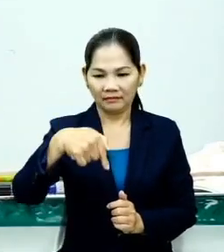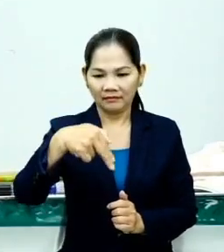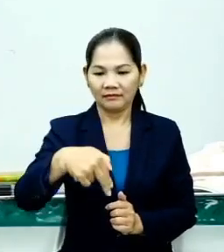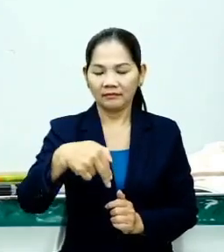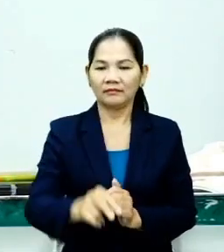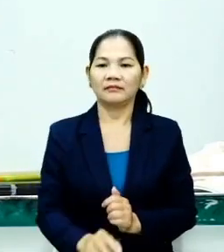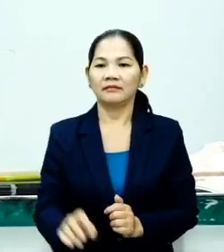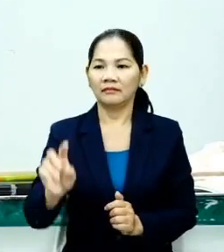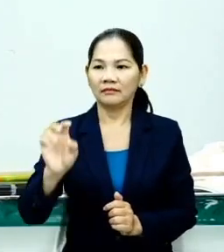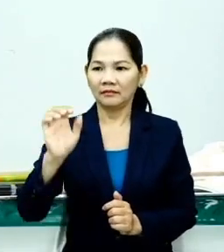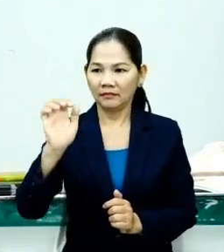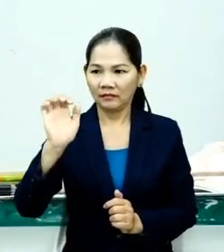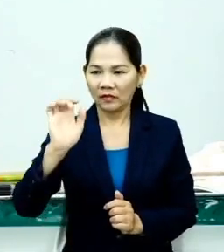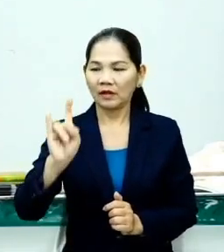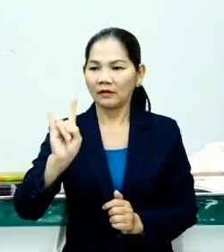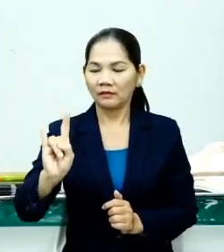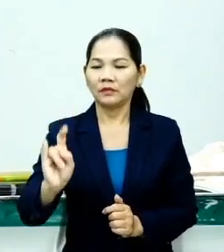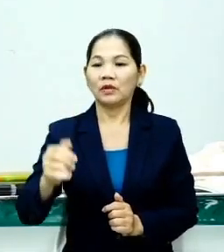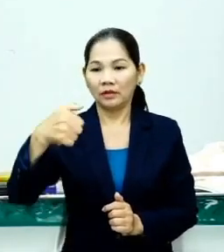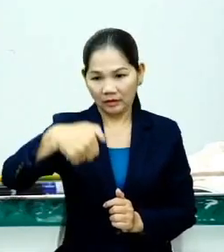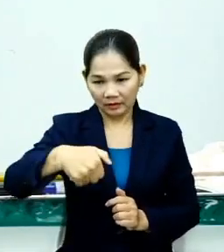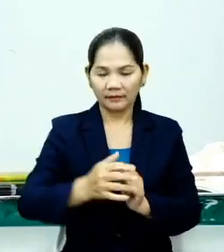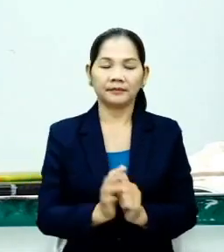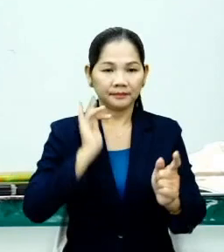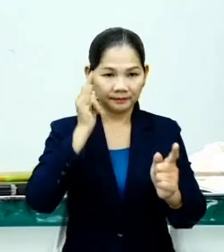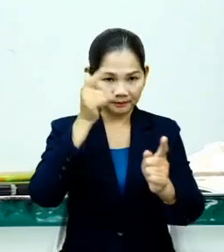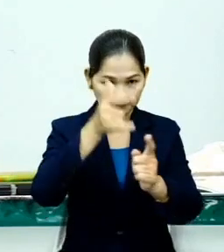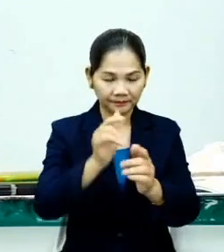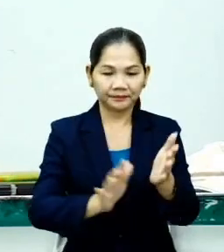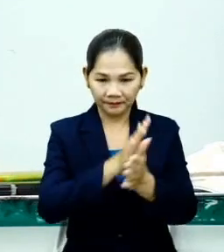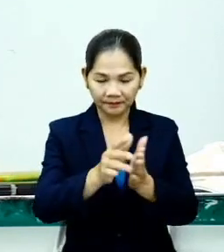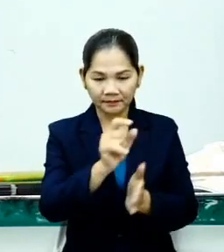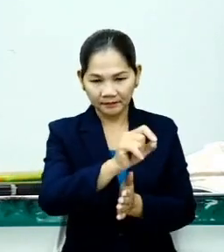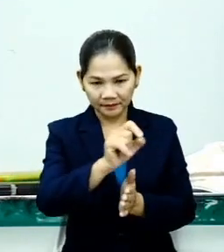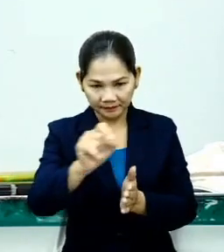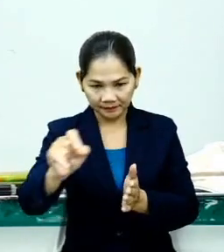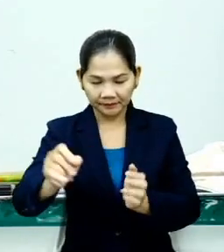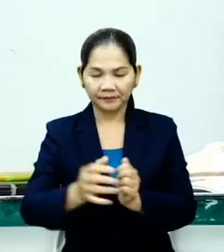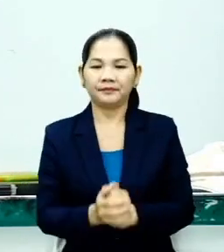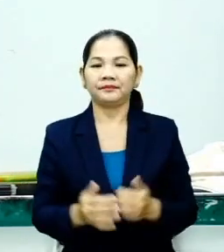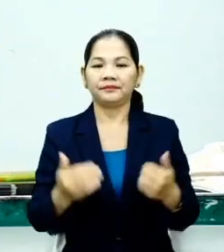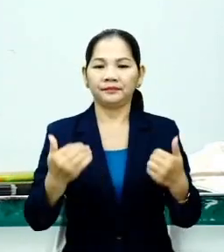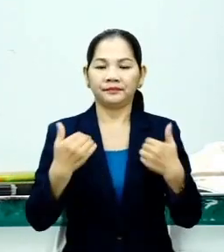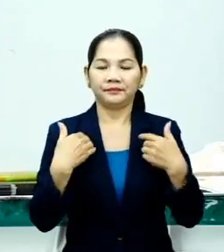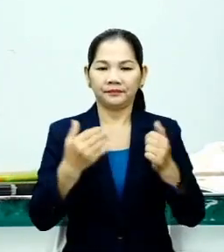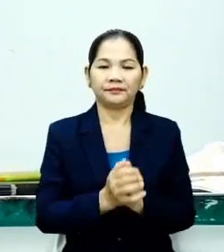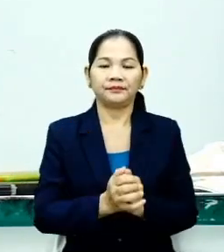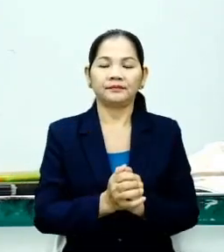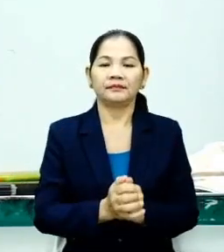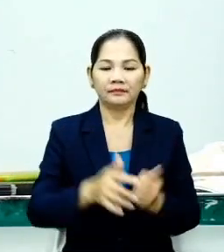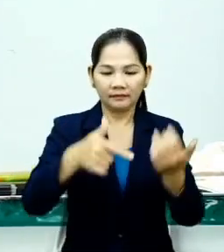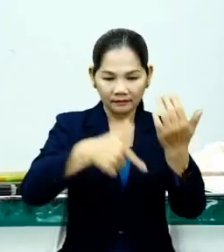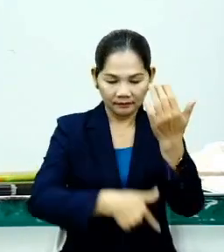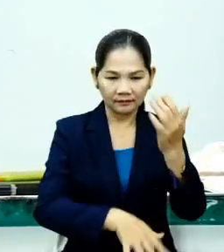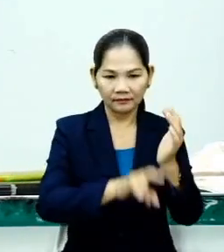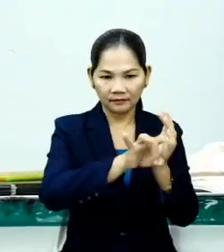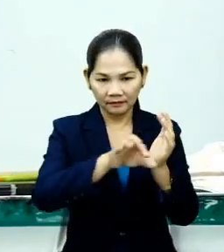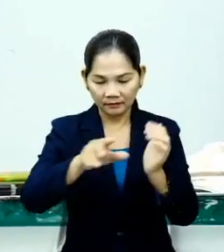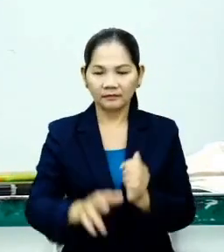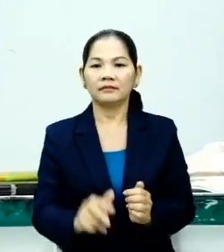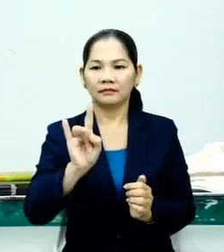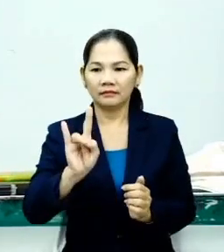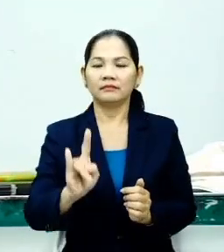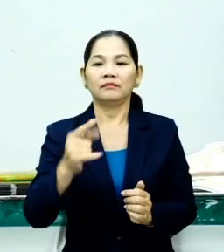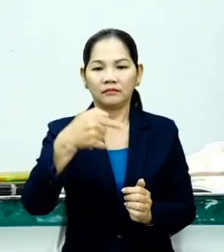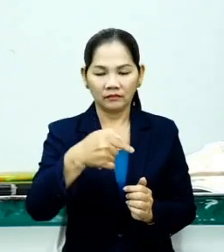mô chừng nổ. Chà, cô bấm nón cứ ao sao trẻ án, nâng trẻ sao xế, chân trẻ đẹp nhà chớ. Chà, mà ngố,